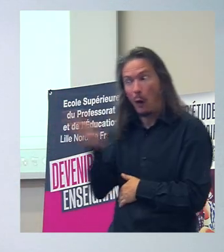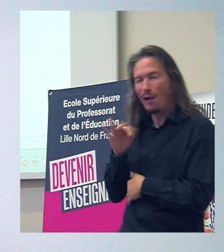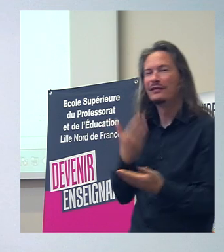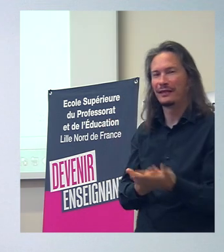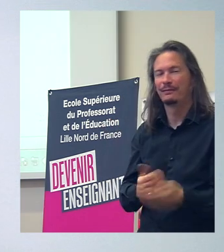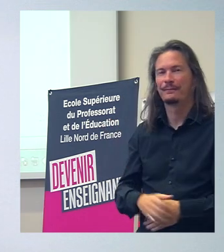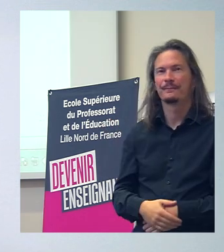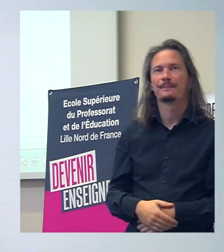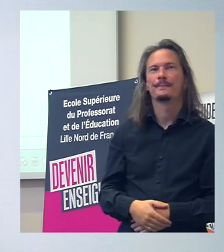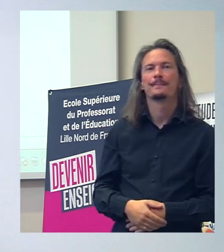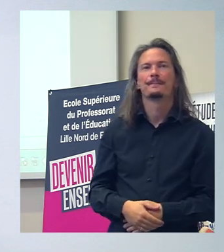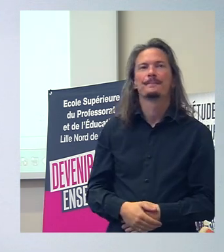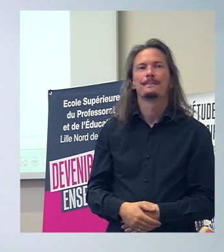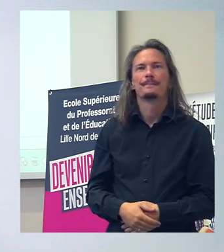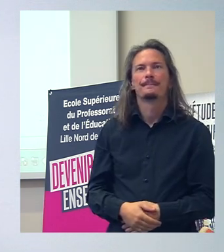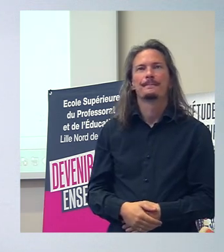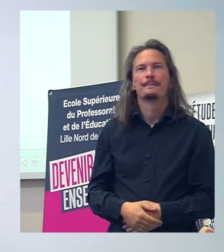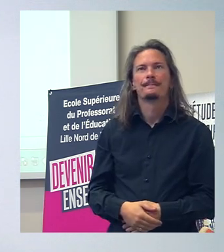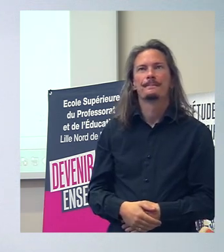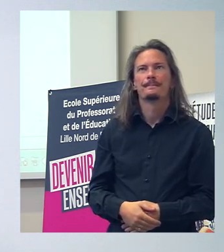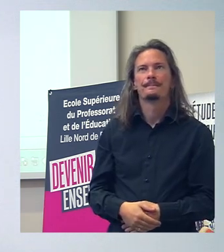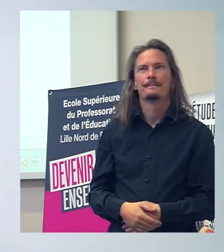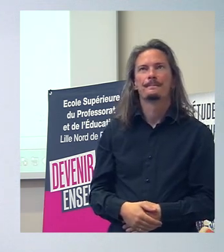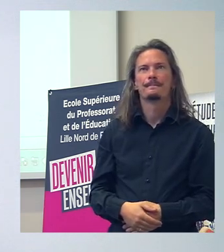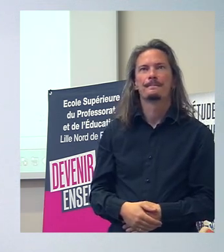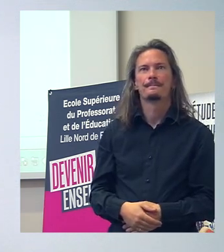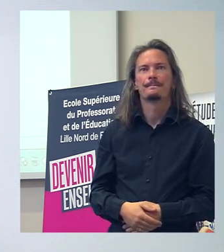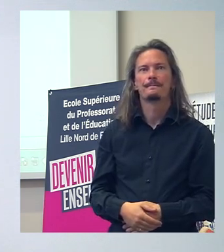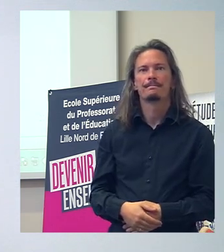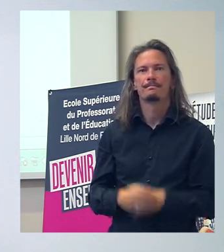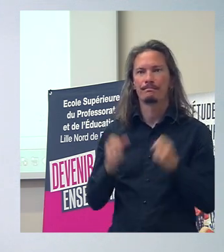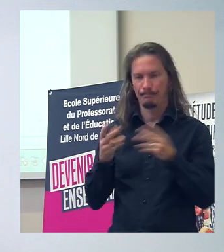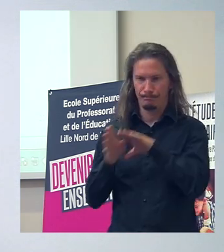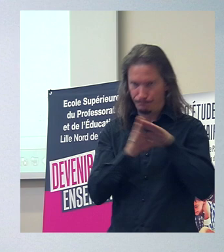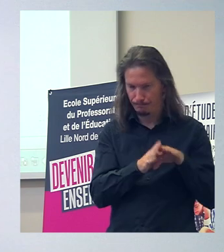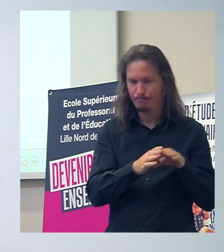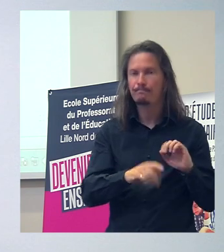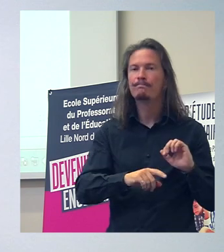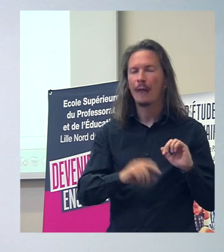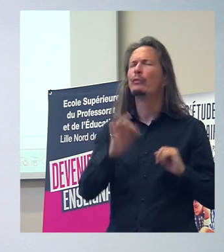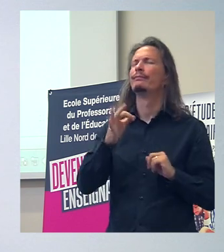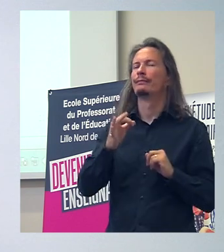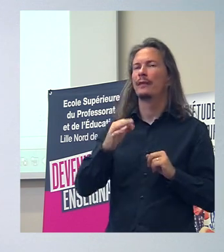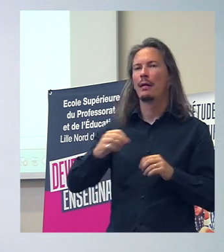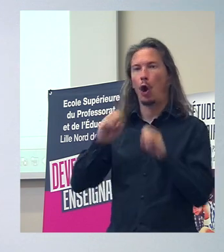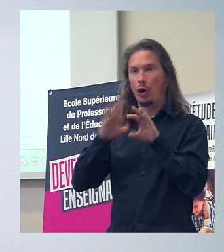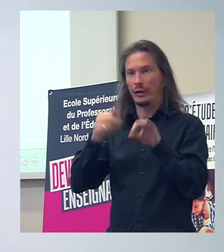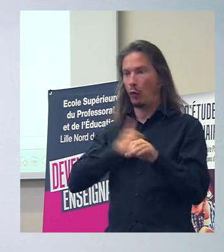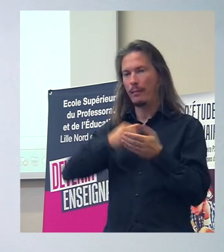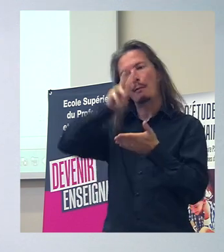repartir de là. Ensuite, Oui, lu par